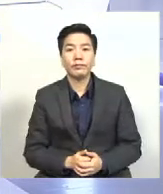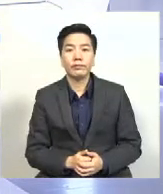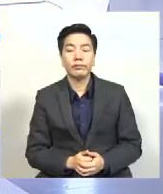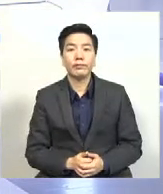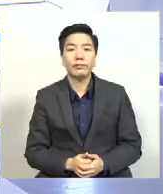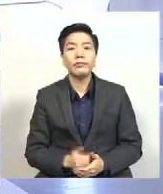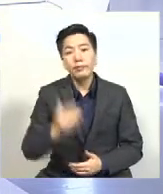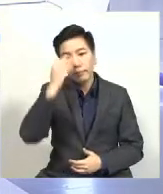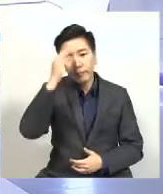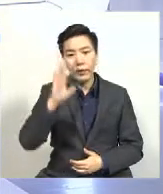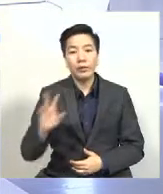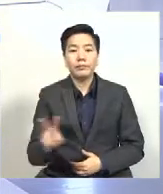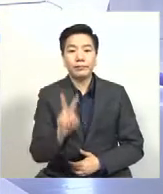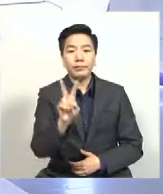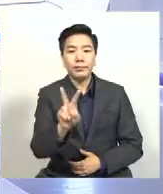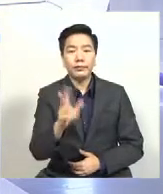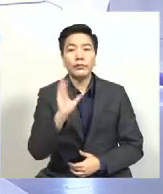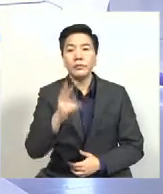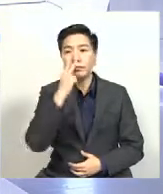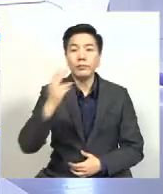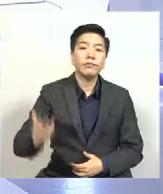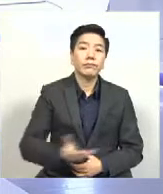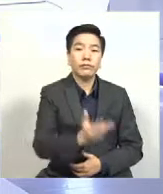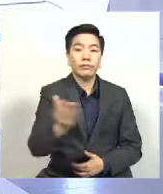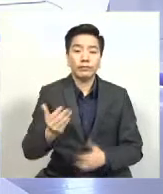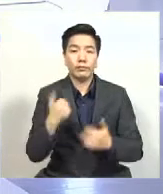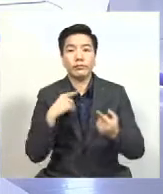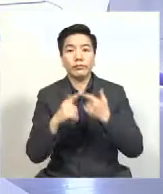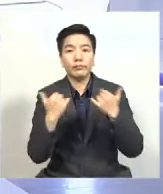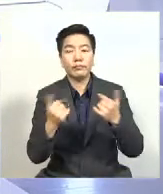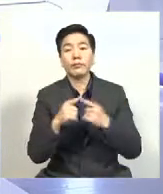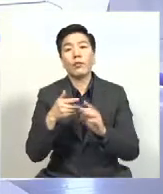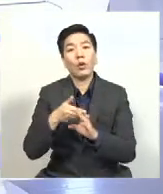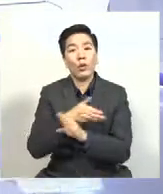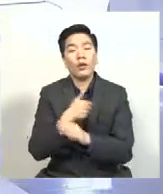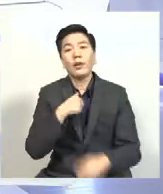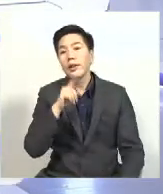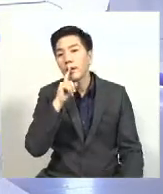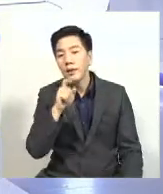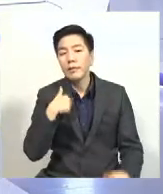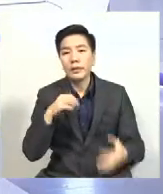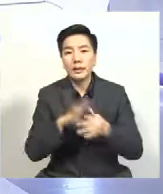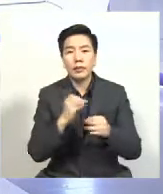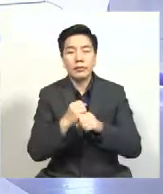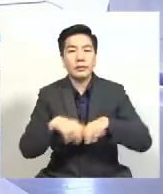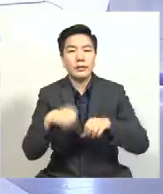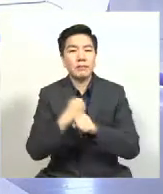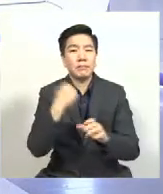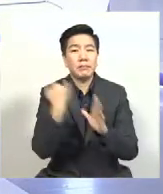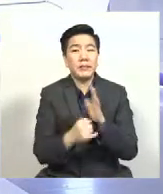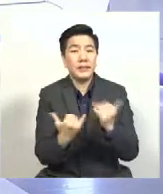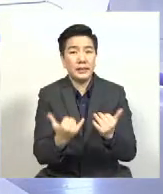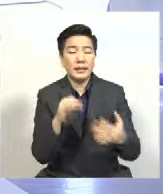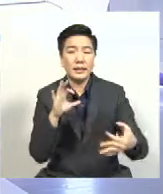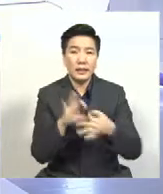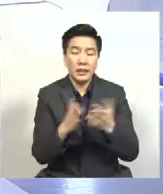สวัสดีครับคุณรวินนะคุณสุพนันท์ครับแล้วก็ผู้ชมทุกท่านครับ ค่ะก่อนอื่นสอบถามเรื่องของการดำเนินคดีกันก่อนค่ะค